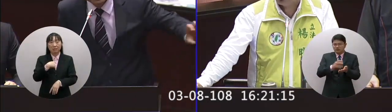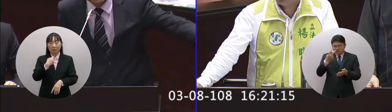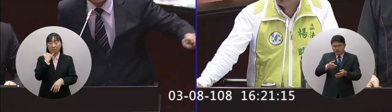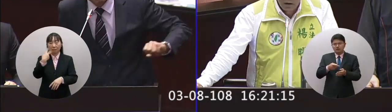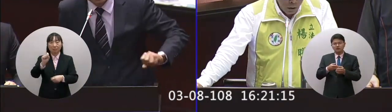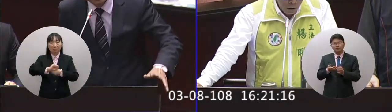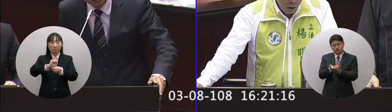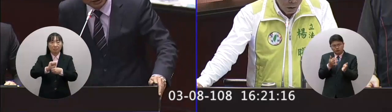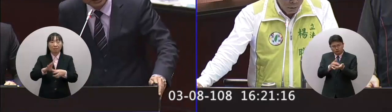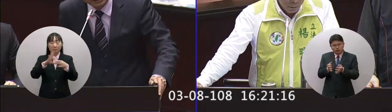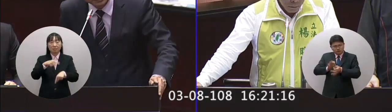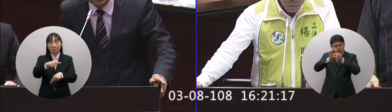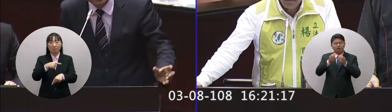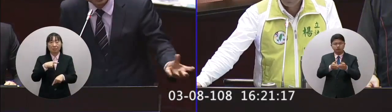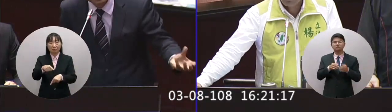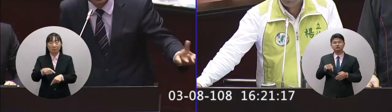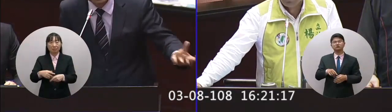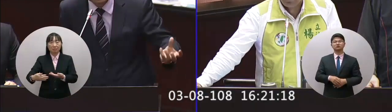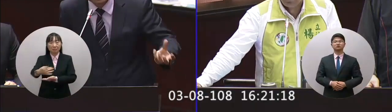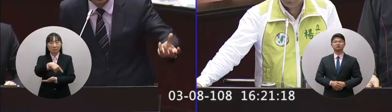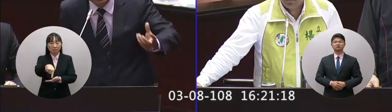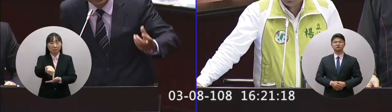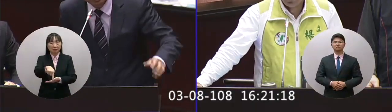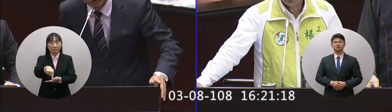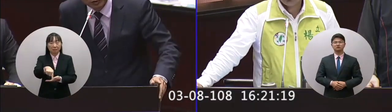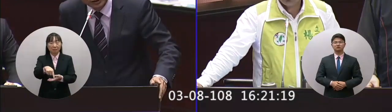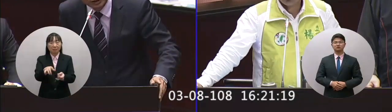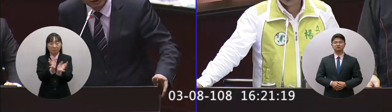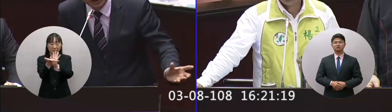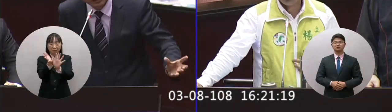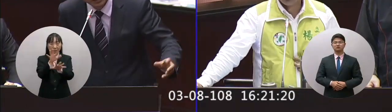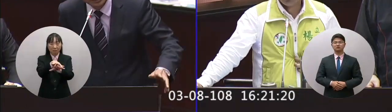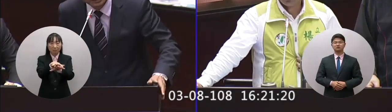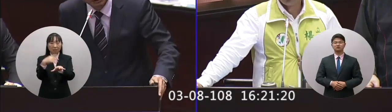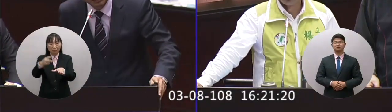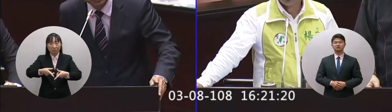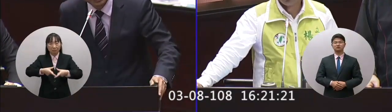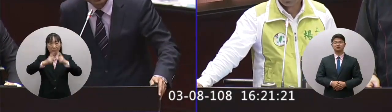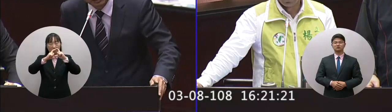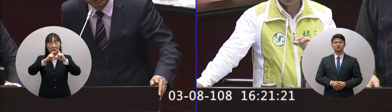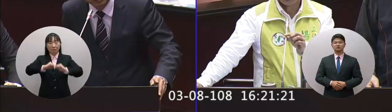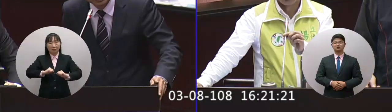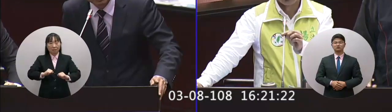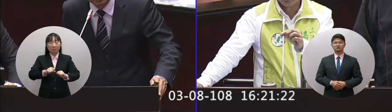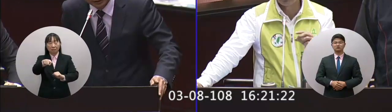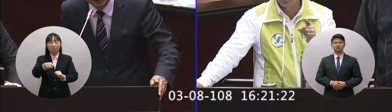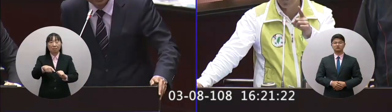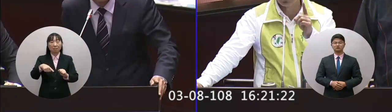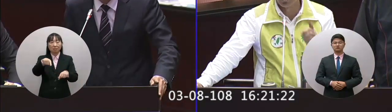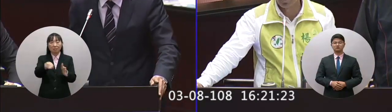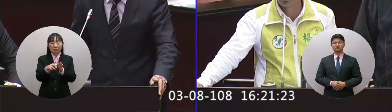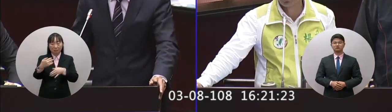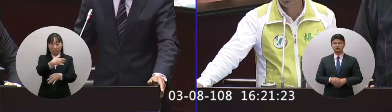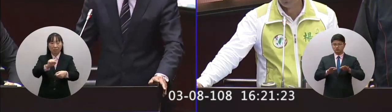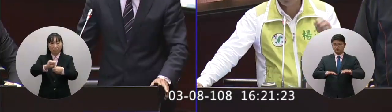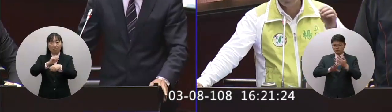增加，因为这个是要把它收集起来的时候，那个礁跟那个护域哦，鱼类才会多，那渔民去捕才会 有。那现在